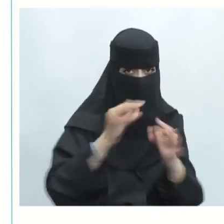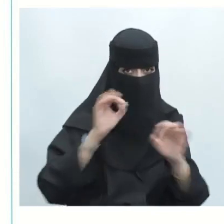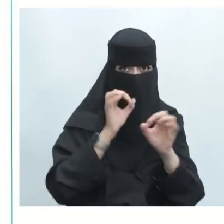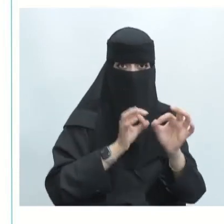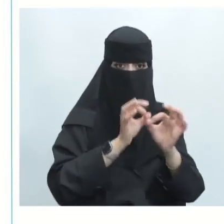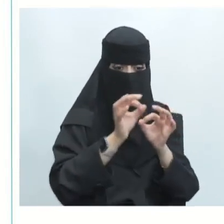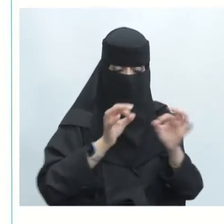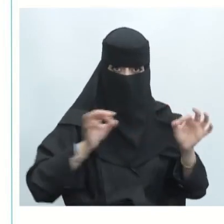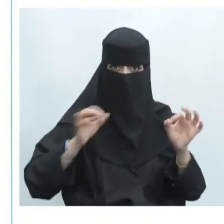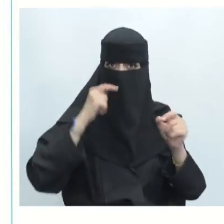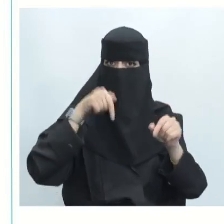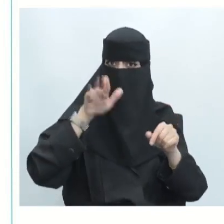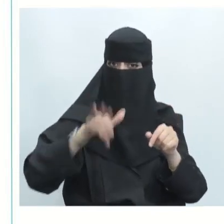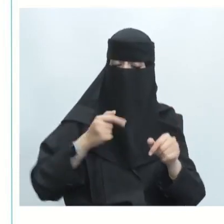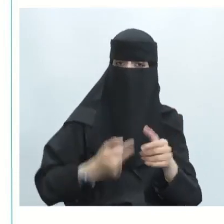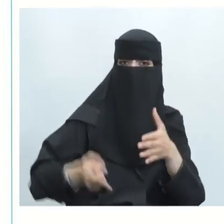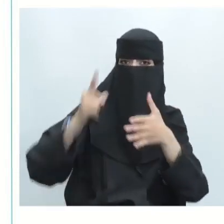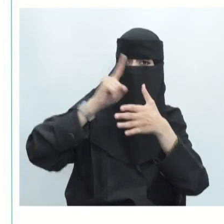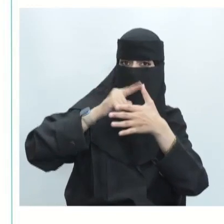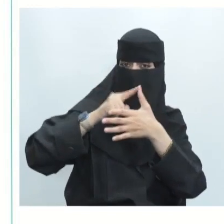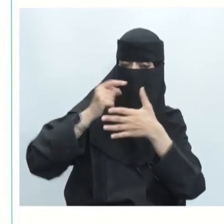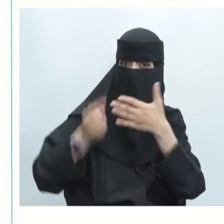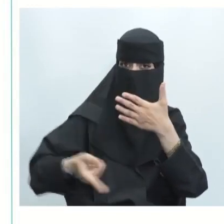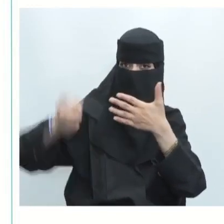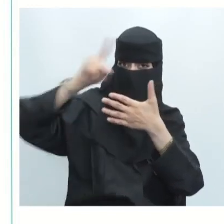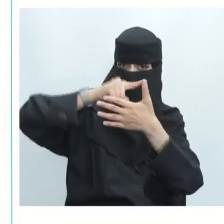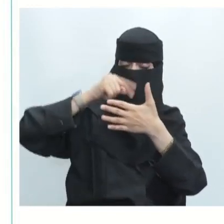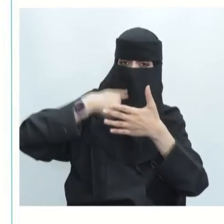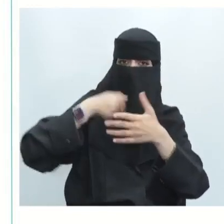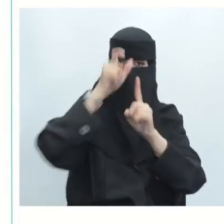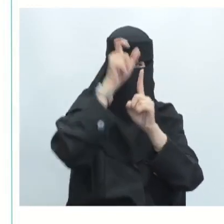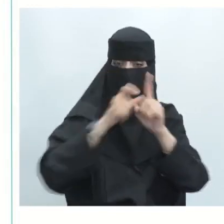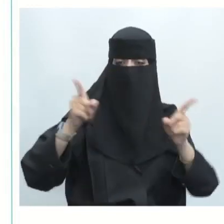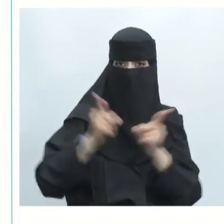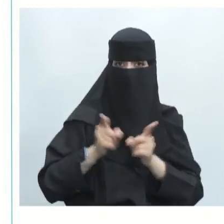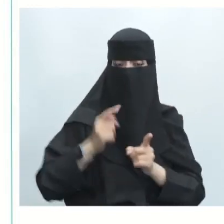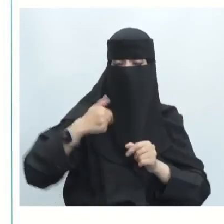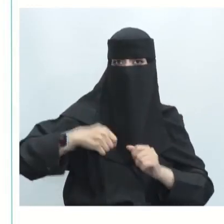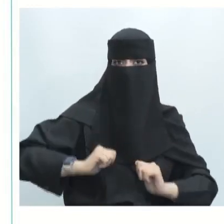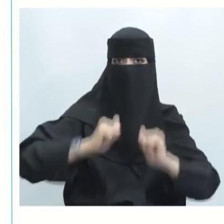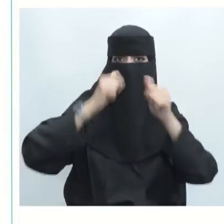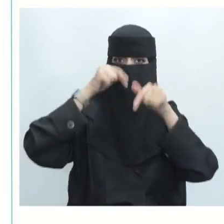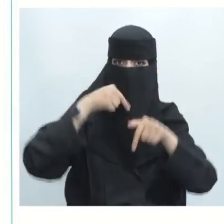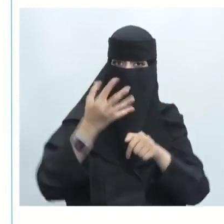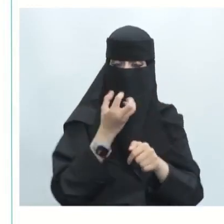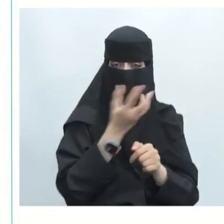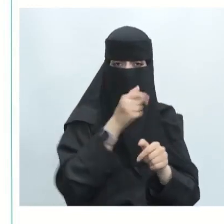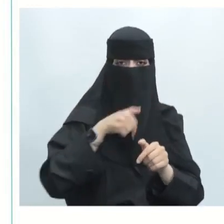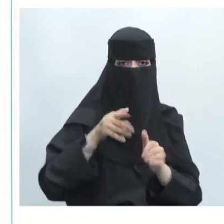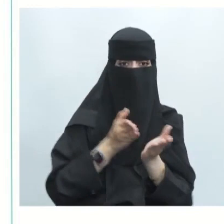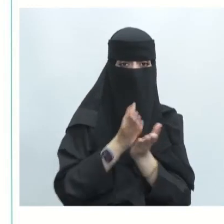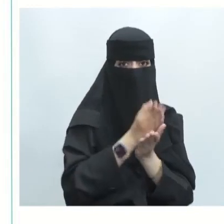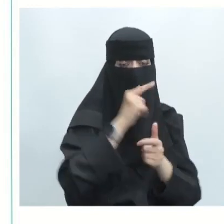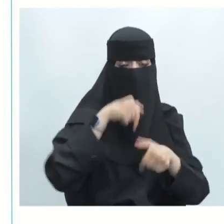استراتيجيات وهي الخطوه الخامسه التي يحدد مديرون الجهود التي يتوقعون بذلها في كل مجال